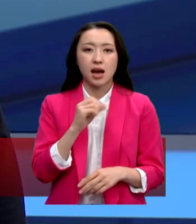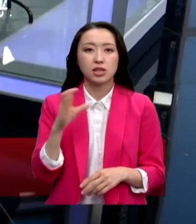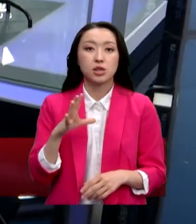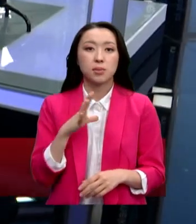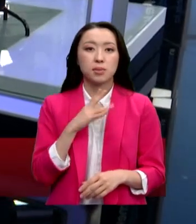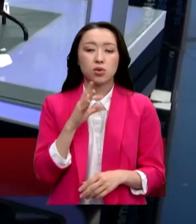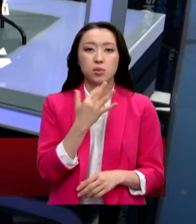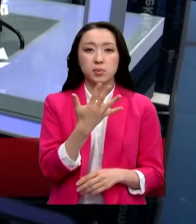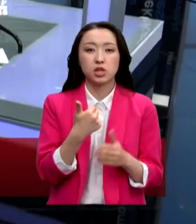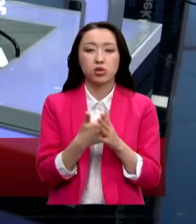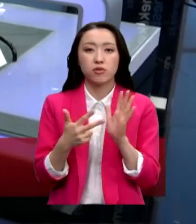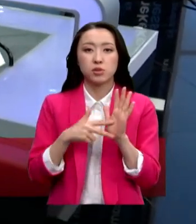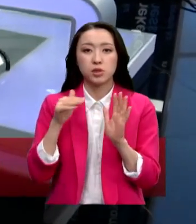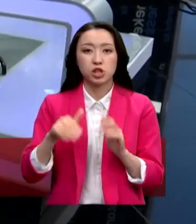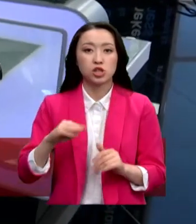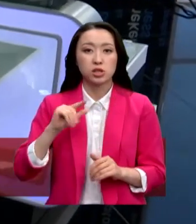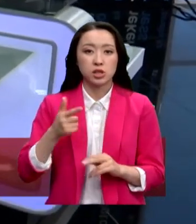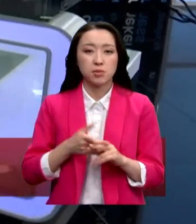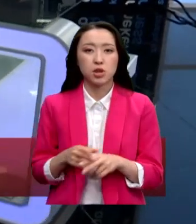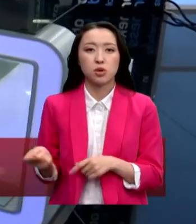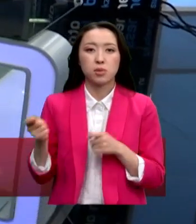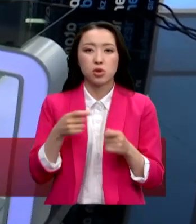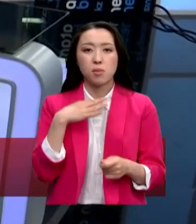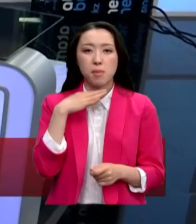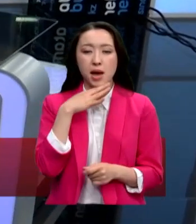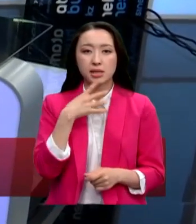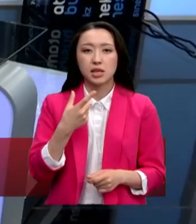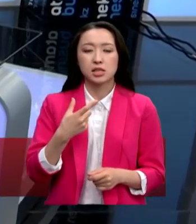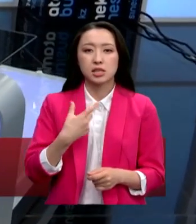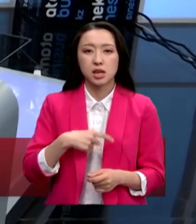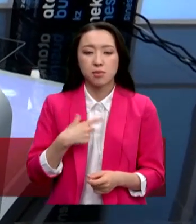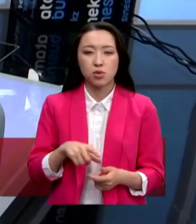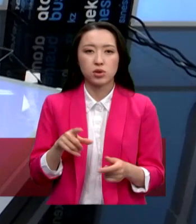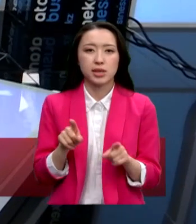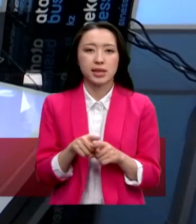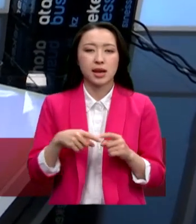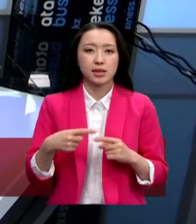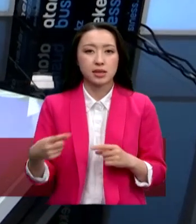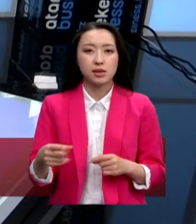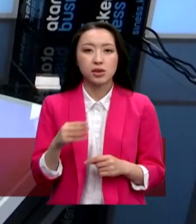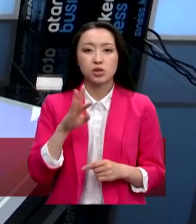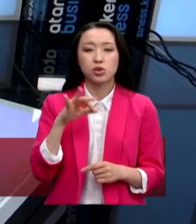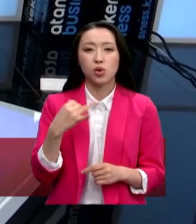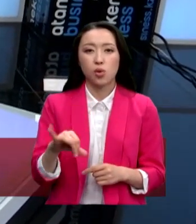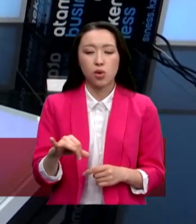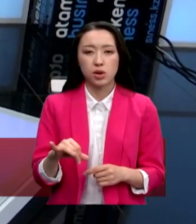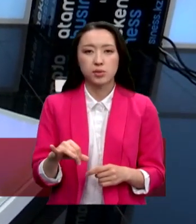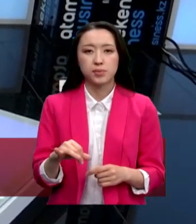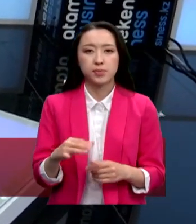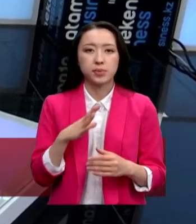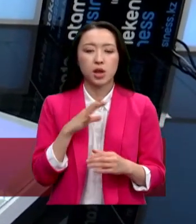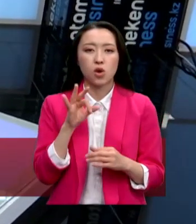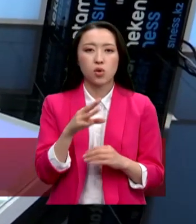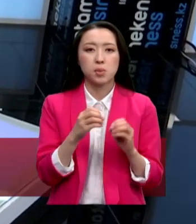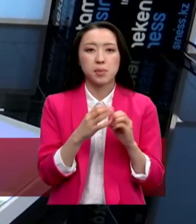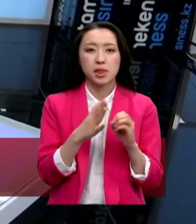до 8 тысяч тенге, потому что приносят мясо с собой и так далее, и так далее. Той был там, ну, порядка от 15